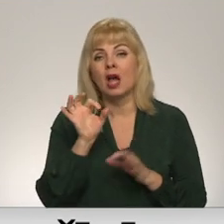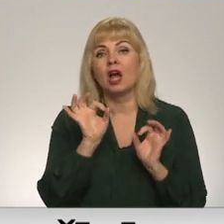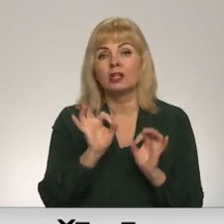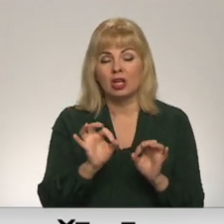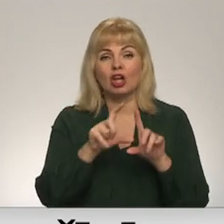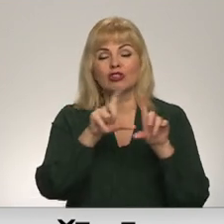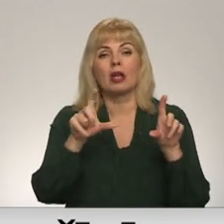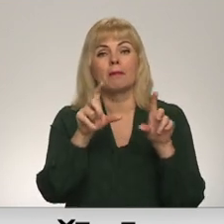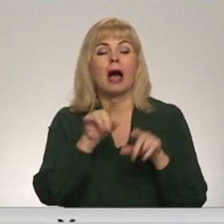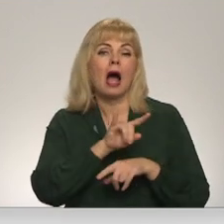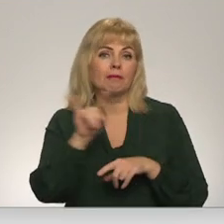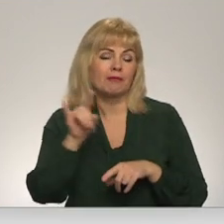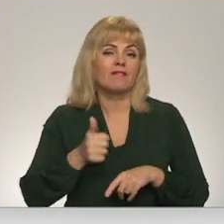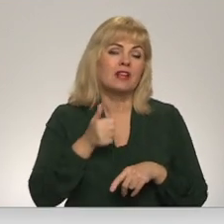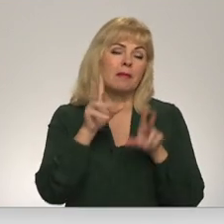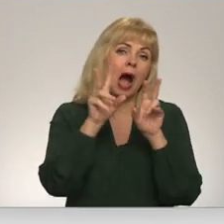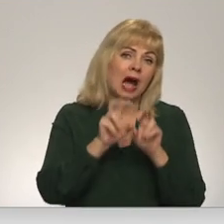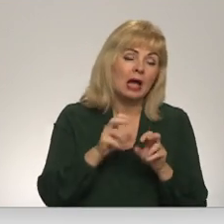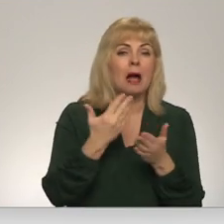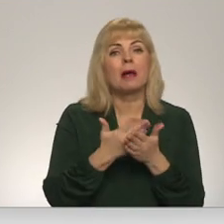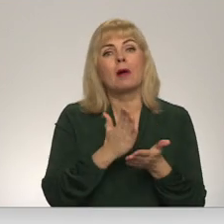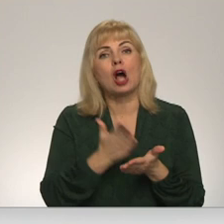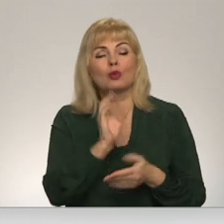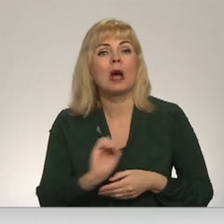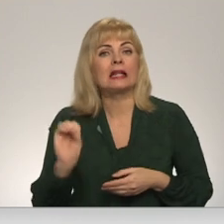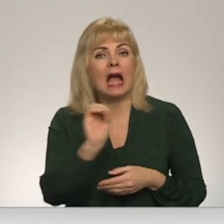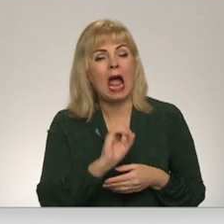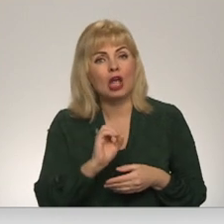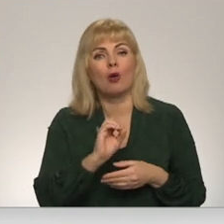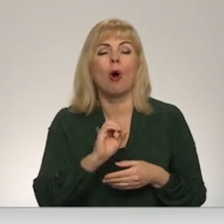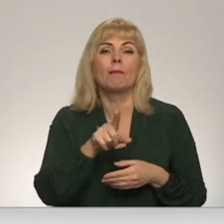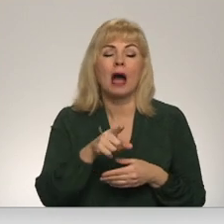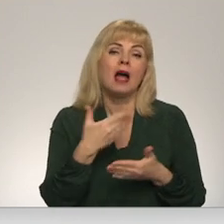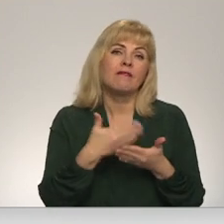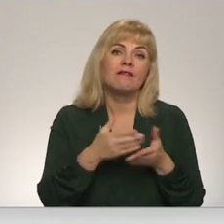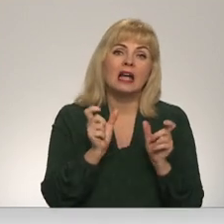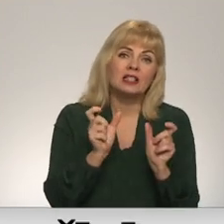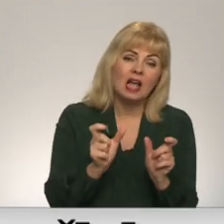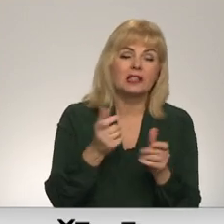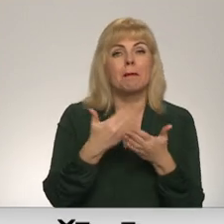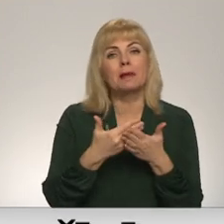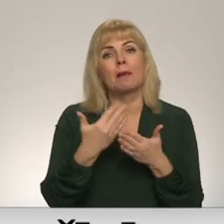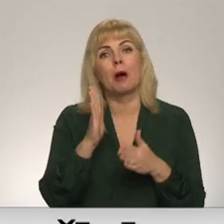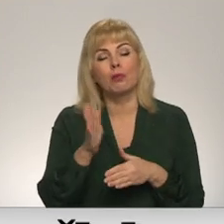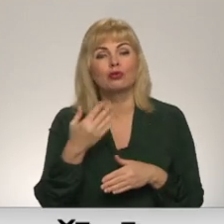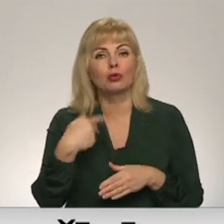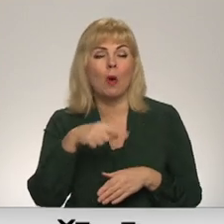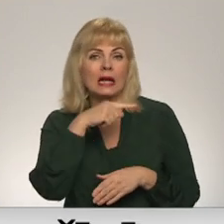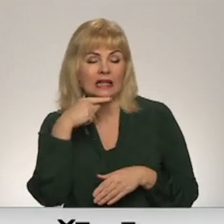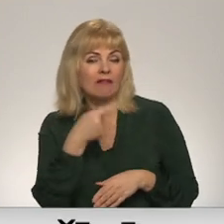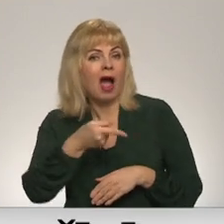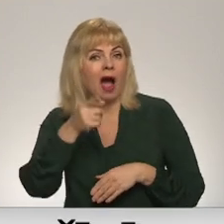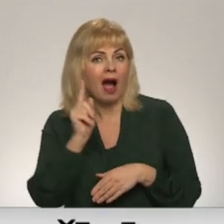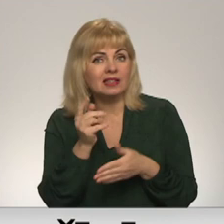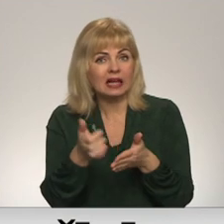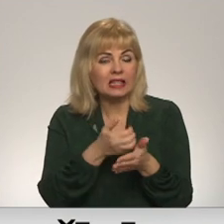ir analizējis, kas notiek pie apstākļi visai Eiropai. Pieņemsim, arī tiek veikti kaut kādas sankcijas noteikts no Krievijas puses un tiek aizliegts izmantot